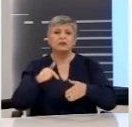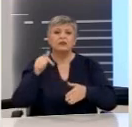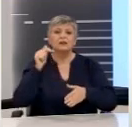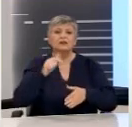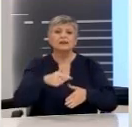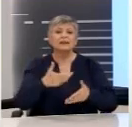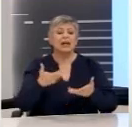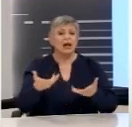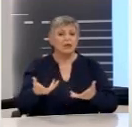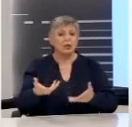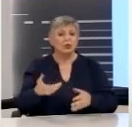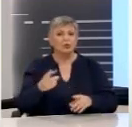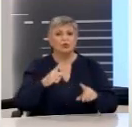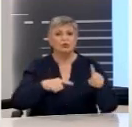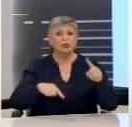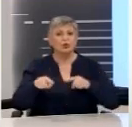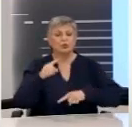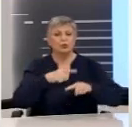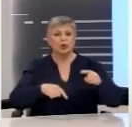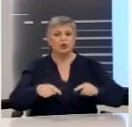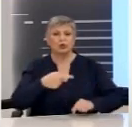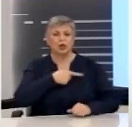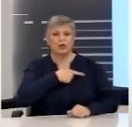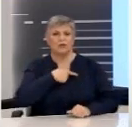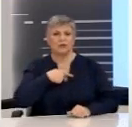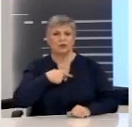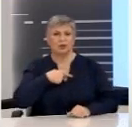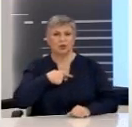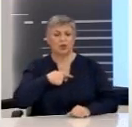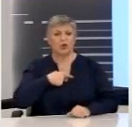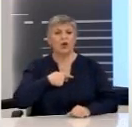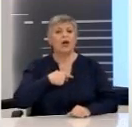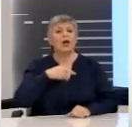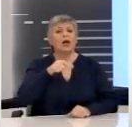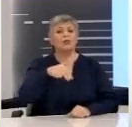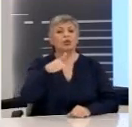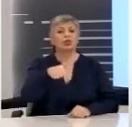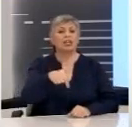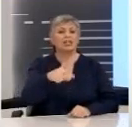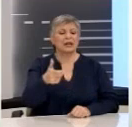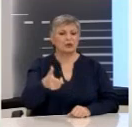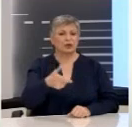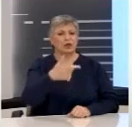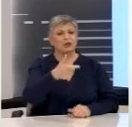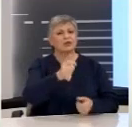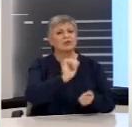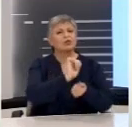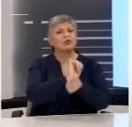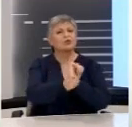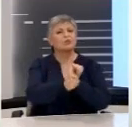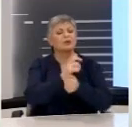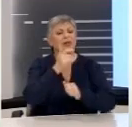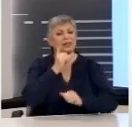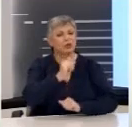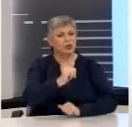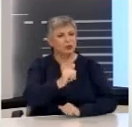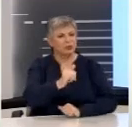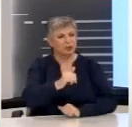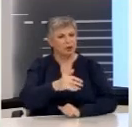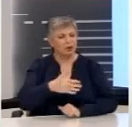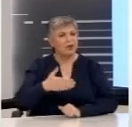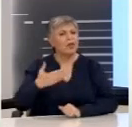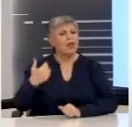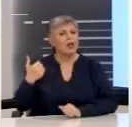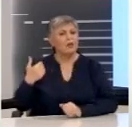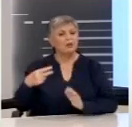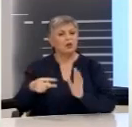Μάκη Γιαννουσάκη. Επίμαχες ημερομηνίες, το καλοκαίρι του 2013,